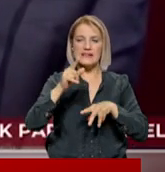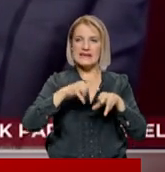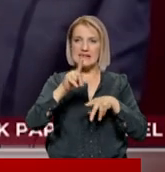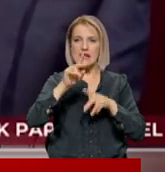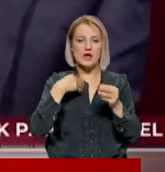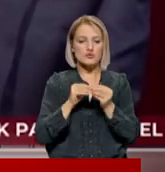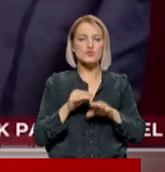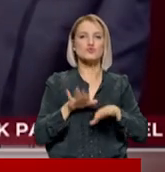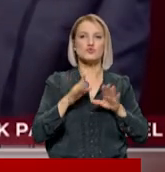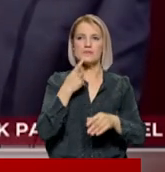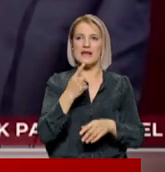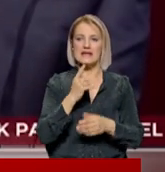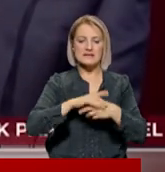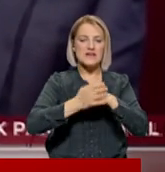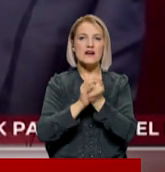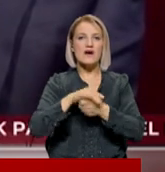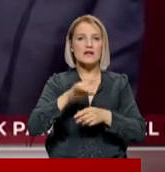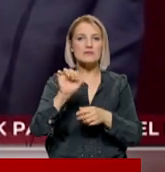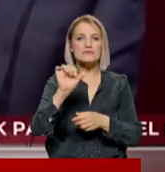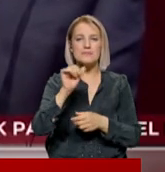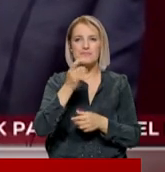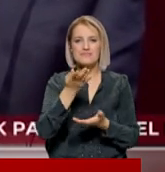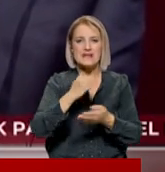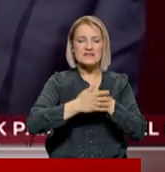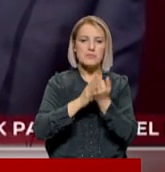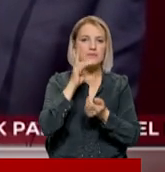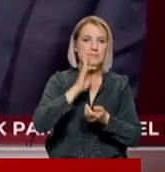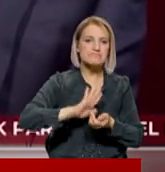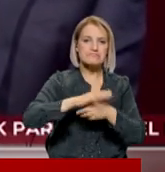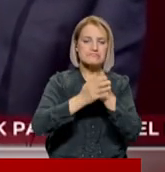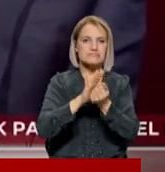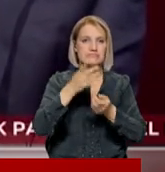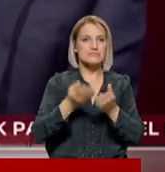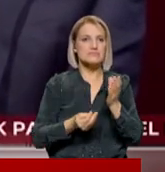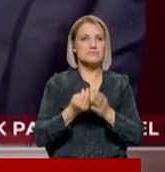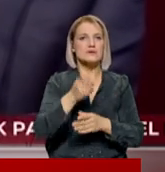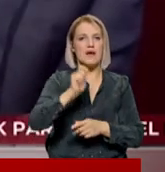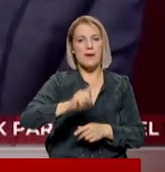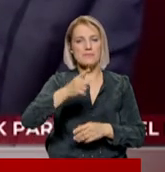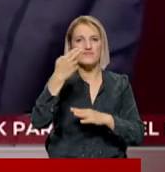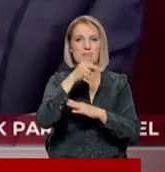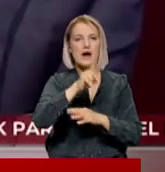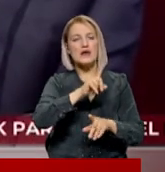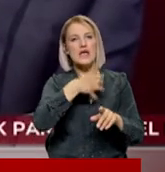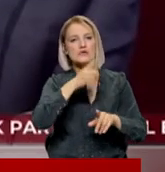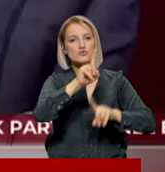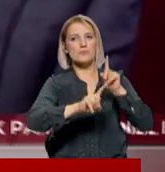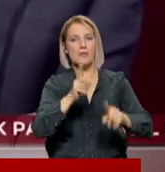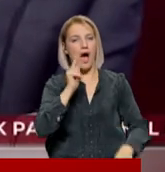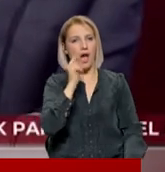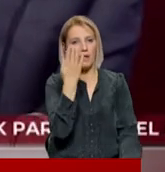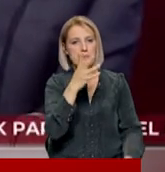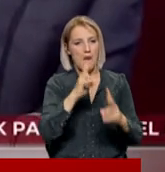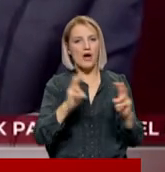bir anlam ifade eder mi dezenfektan satan yap bakan ortaya çıktığı halde kendisine kabullendiği halde soruştur olmamış Yiğitoğlu İttir ki